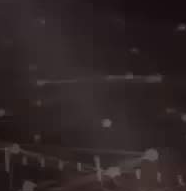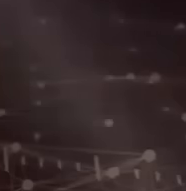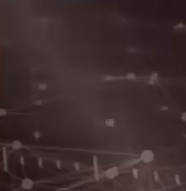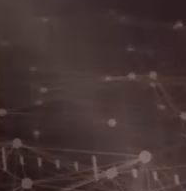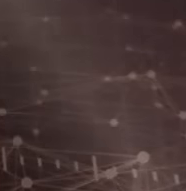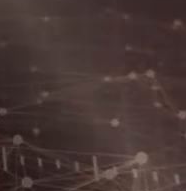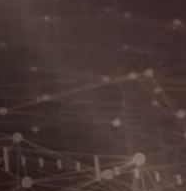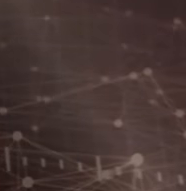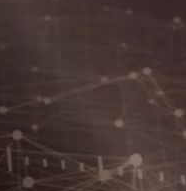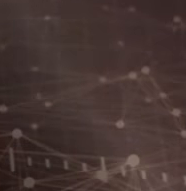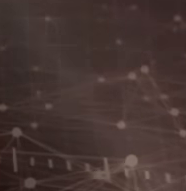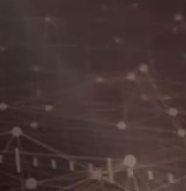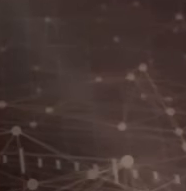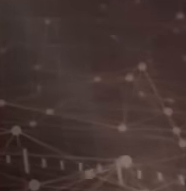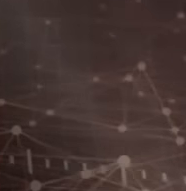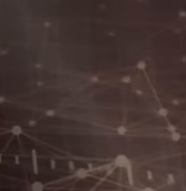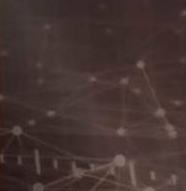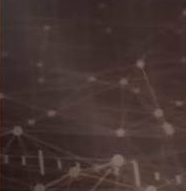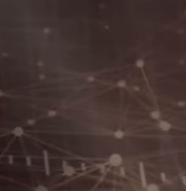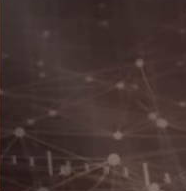ng national team way back